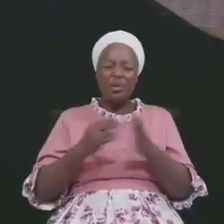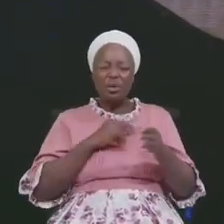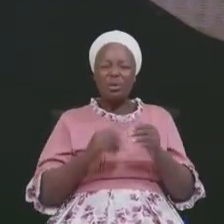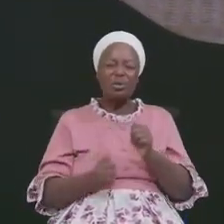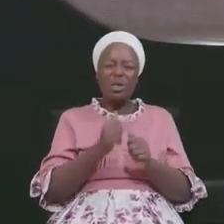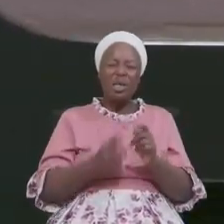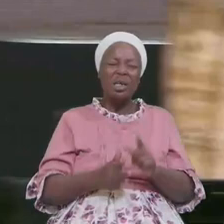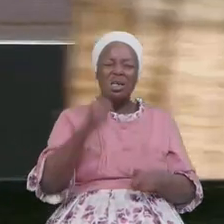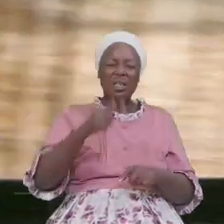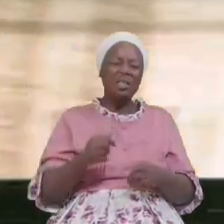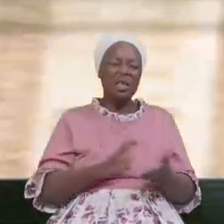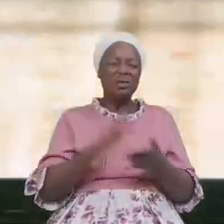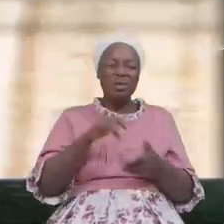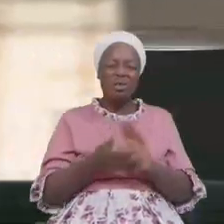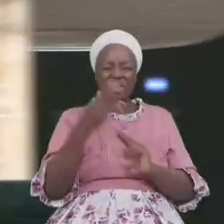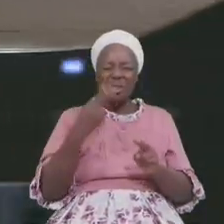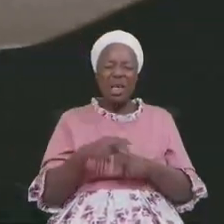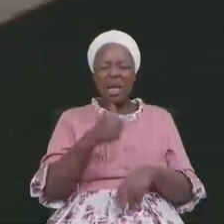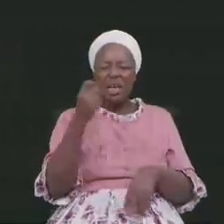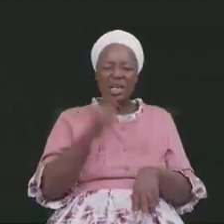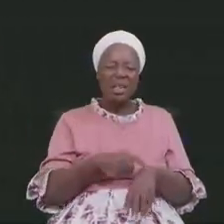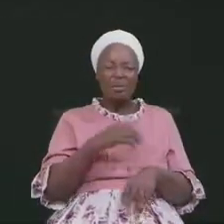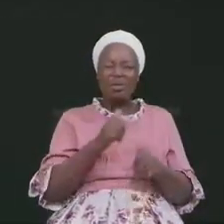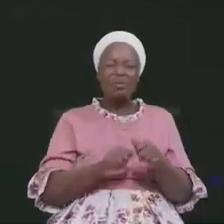À tout moment, à chaque fois,